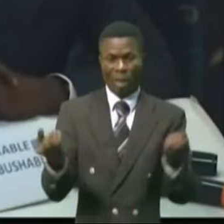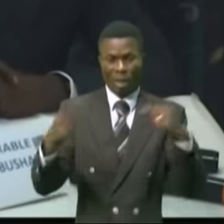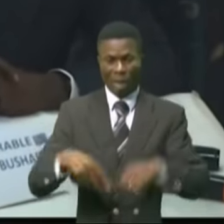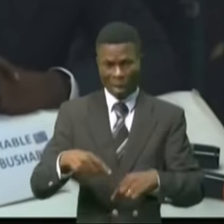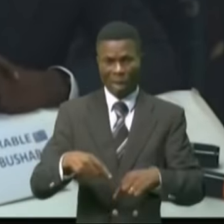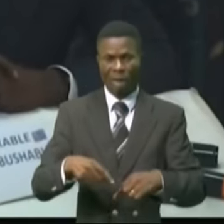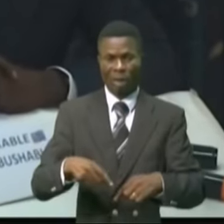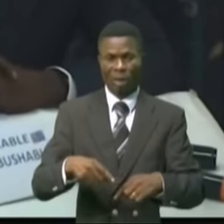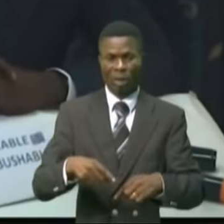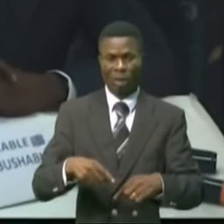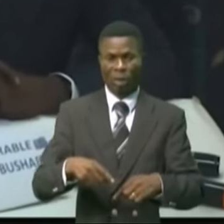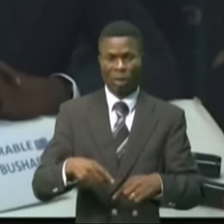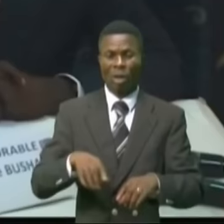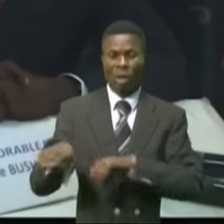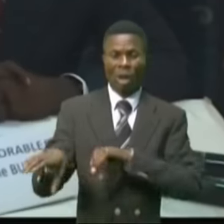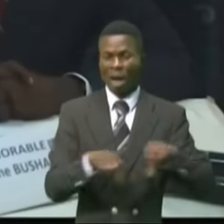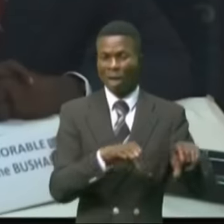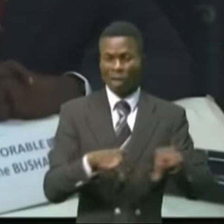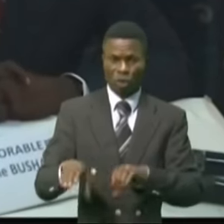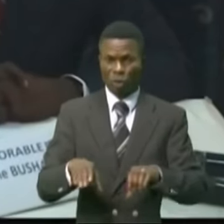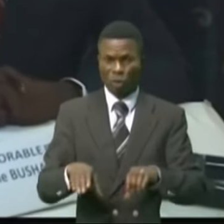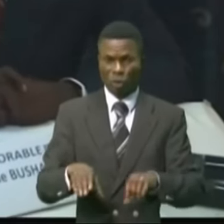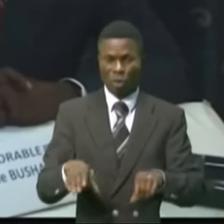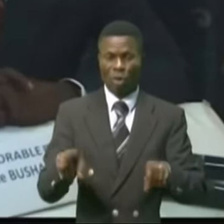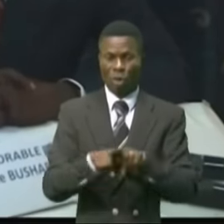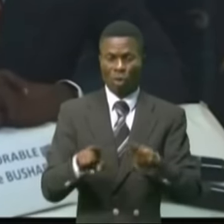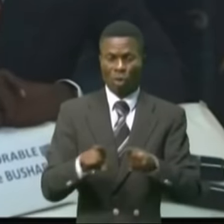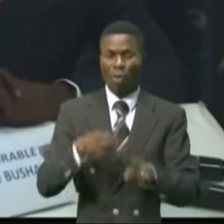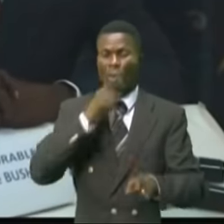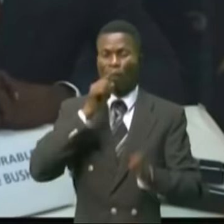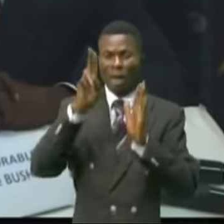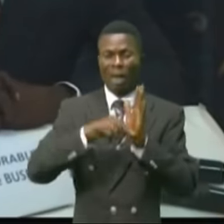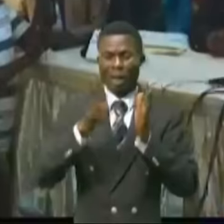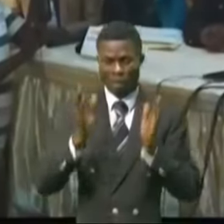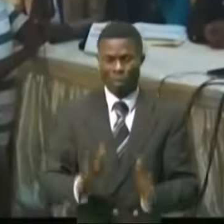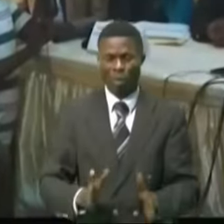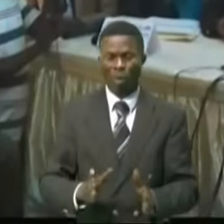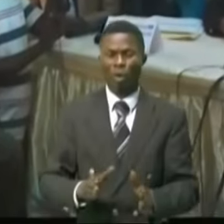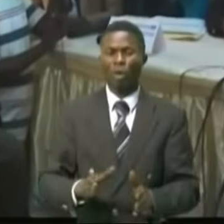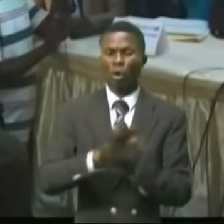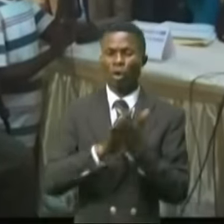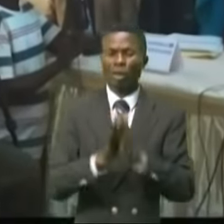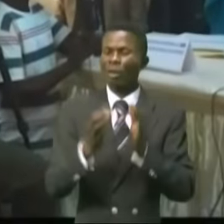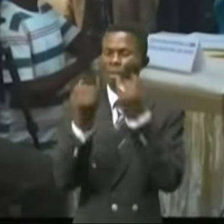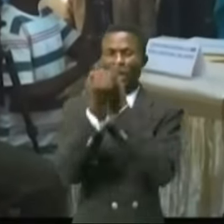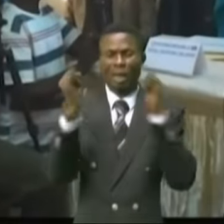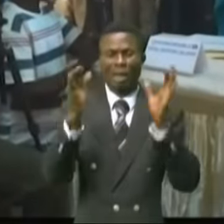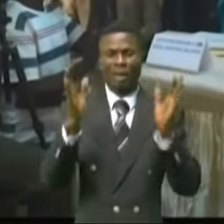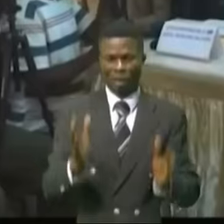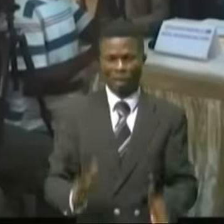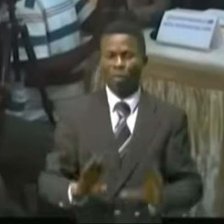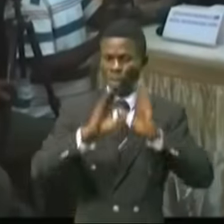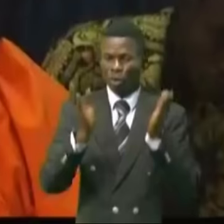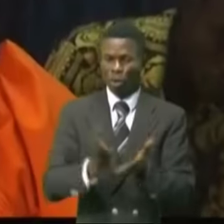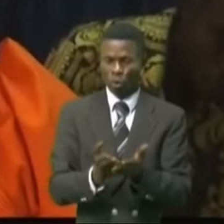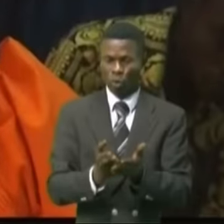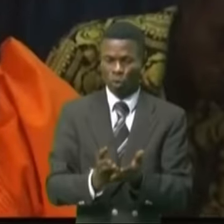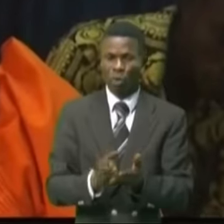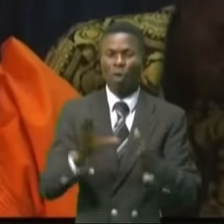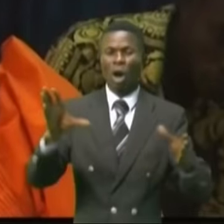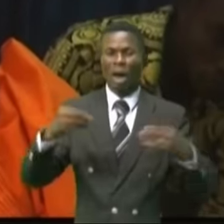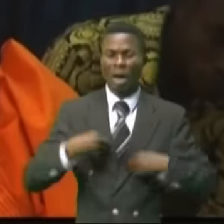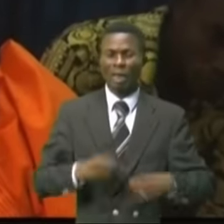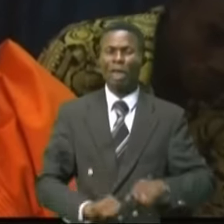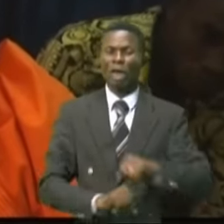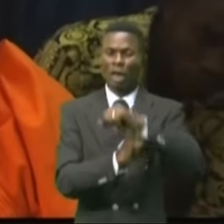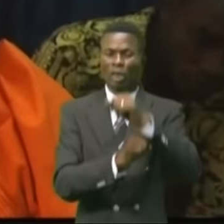pose des actions comme parlementaire, on est indépendant. Tous se sont engagés à soutenir l'élection